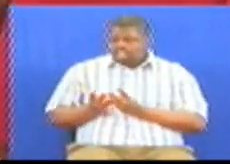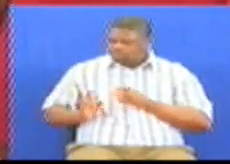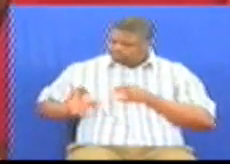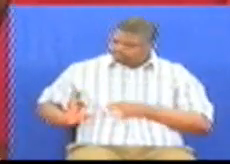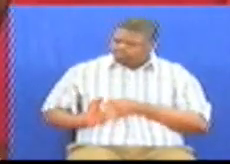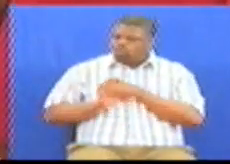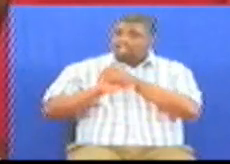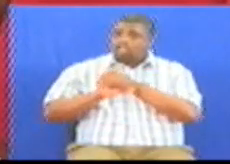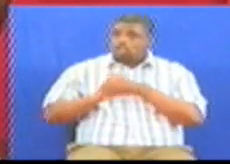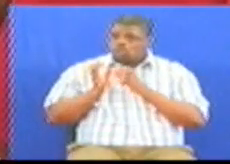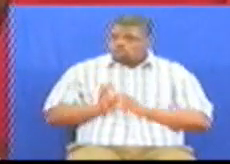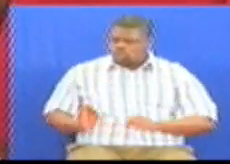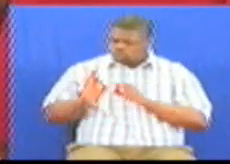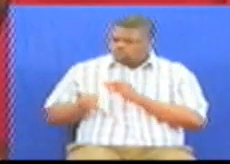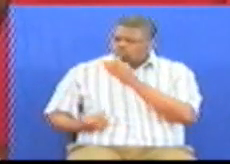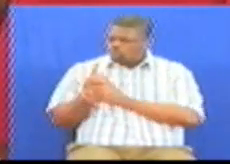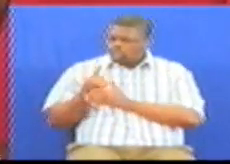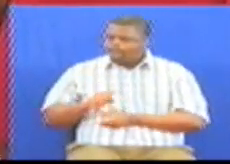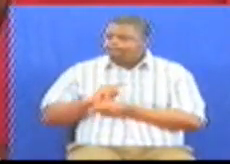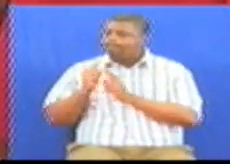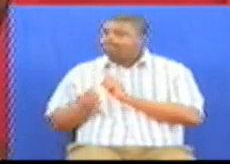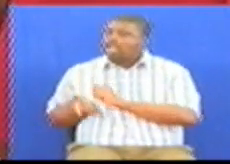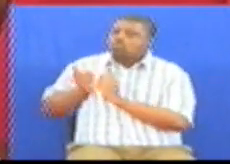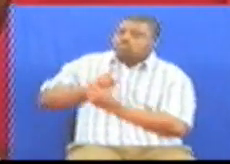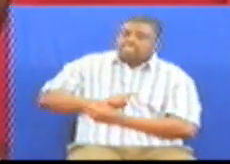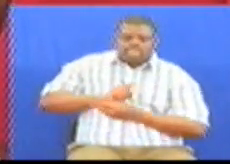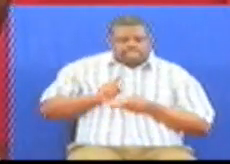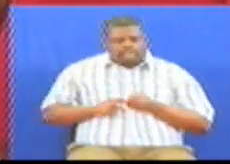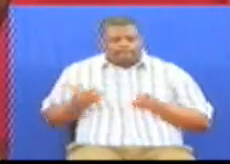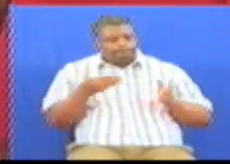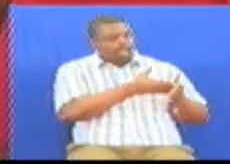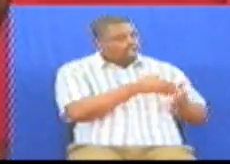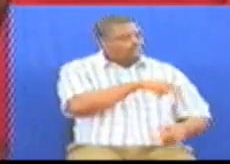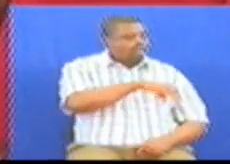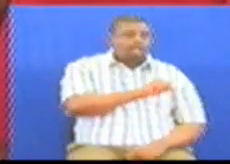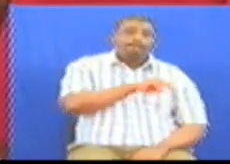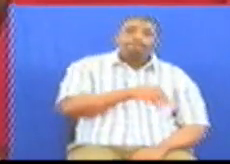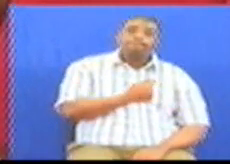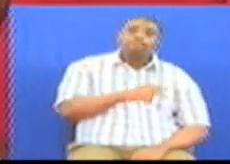mzuri kutoka Mageuzi, Mbimbi, Libango hadi na mtumbo.